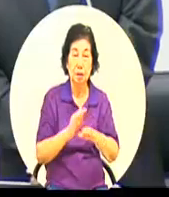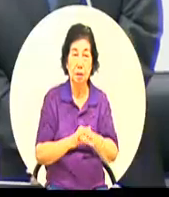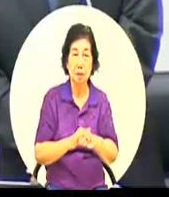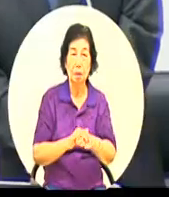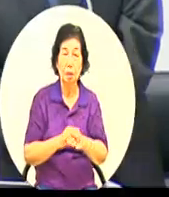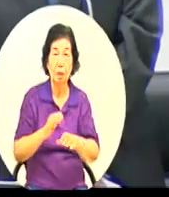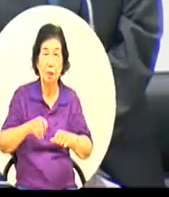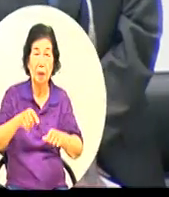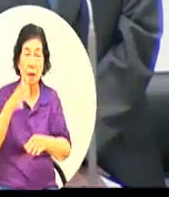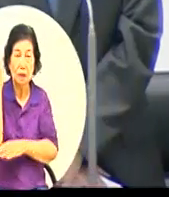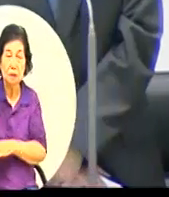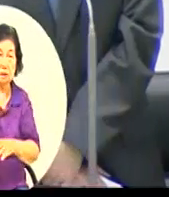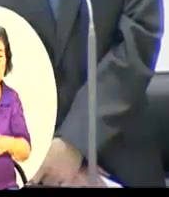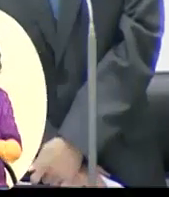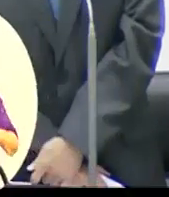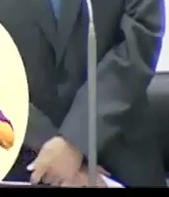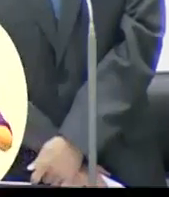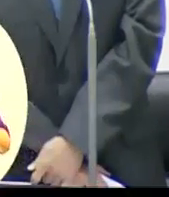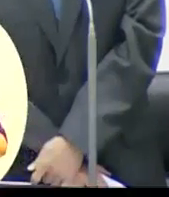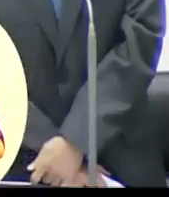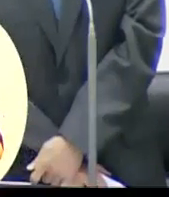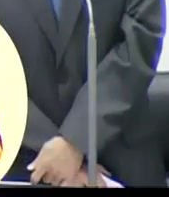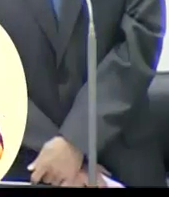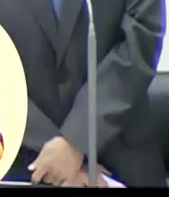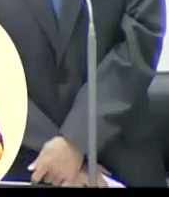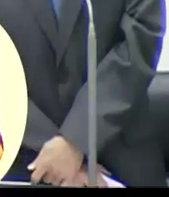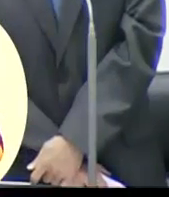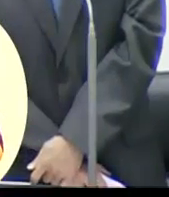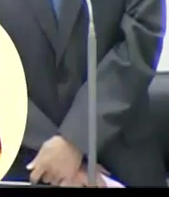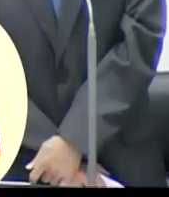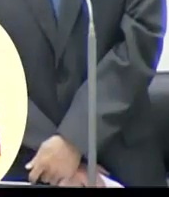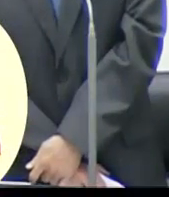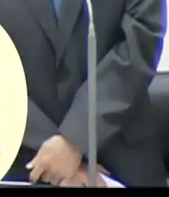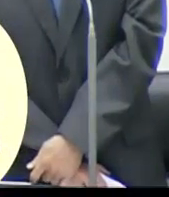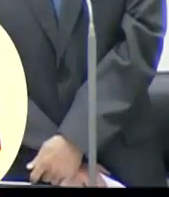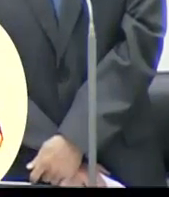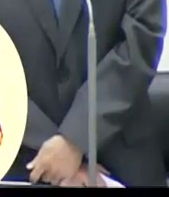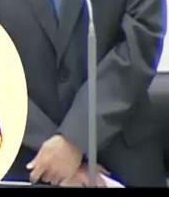的。 啊，你请坐啦，你莫怪做啊，知知啦。